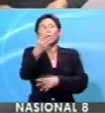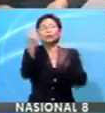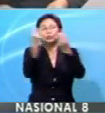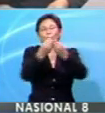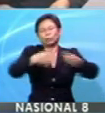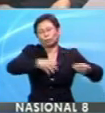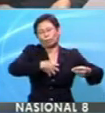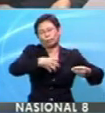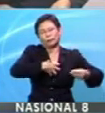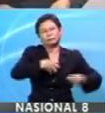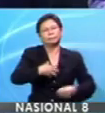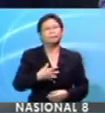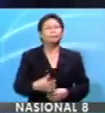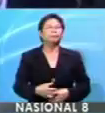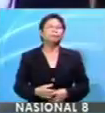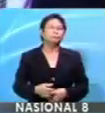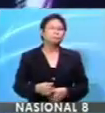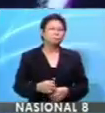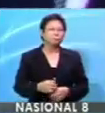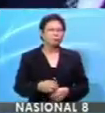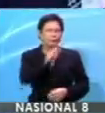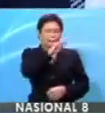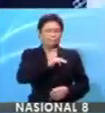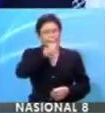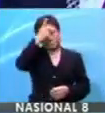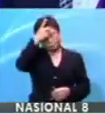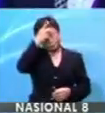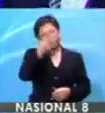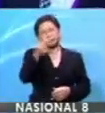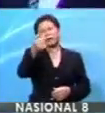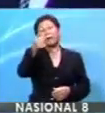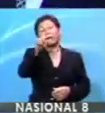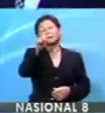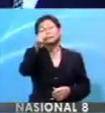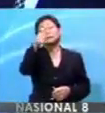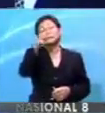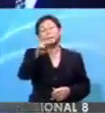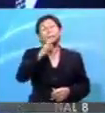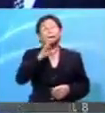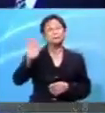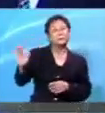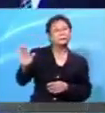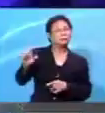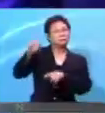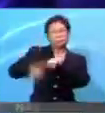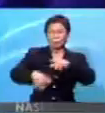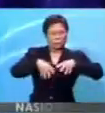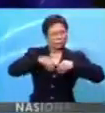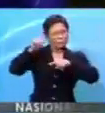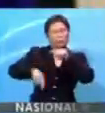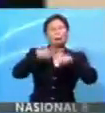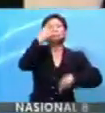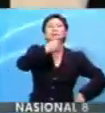jumlah aduan menterinya Datuk Seri Hanan Malik menegaskan pihaknya tidak akan berkompromi dengan